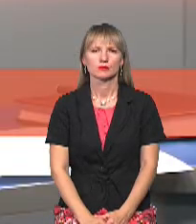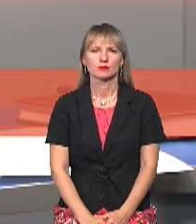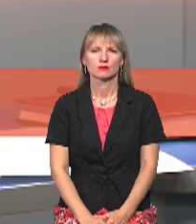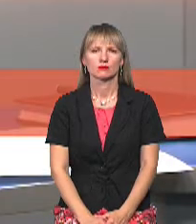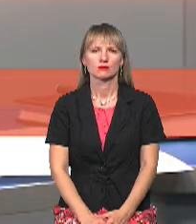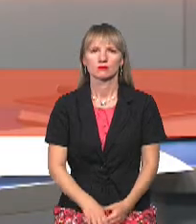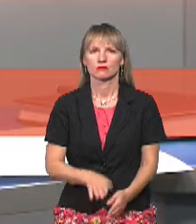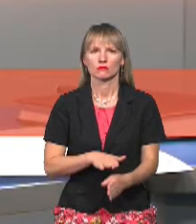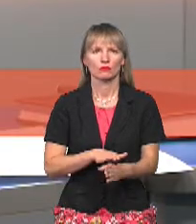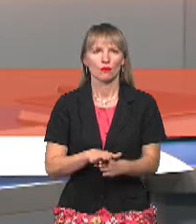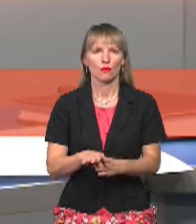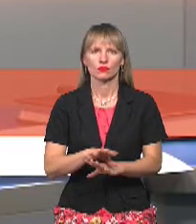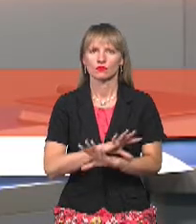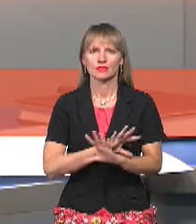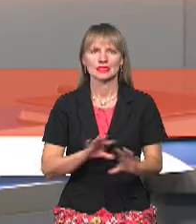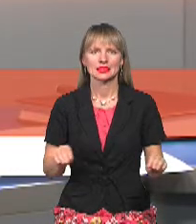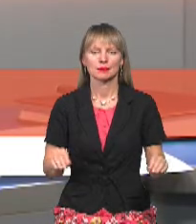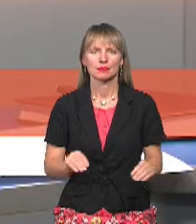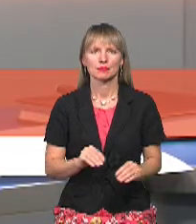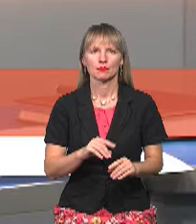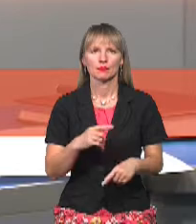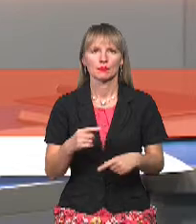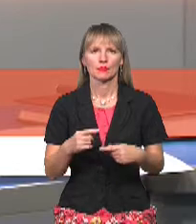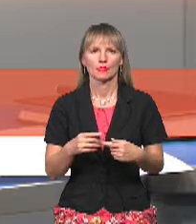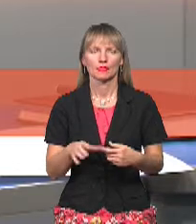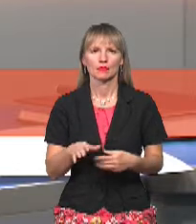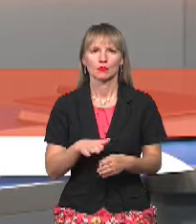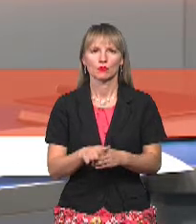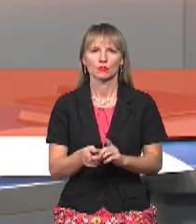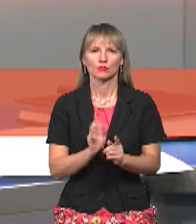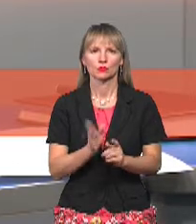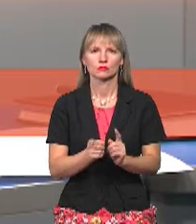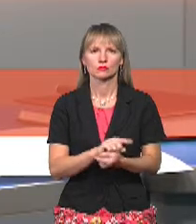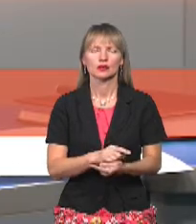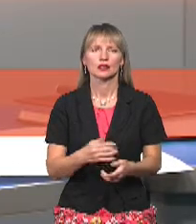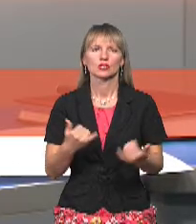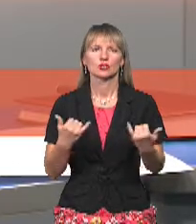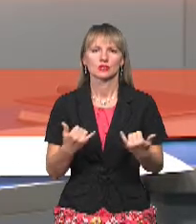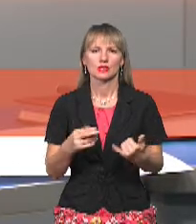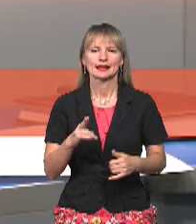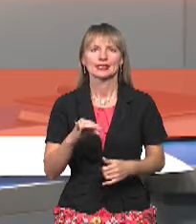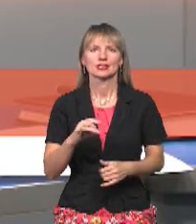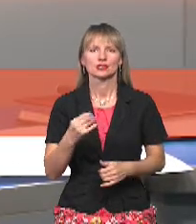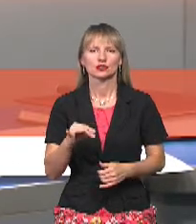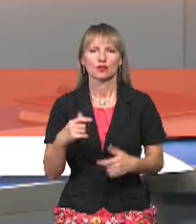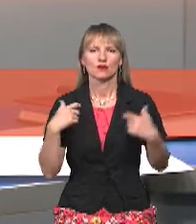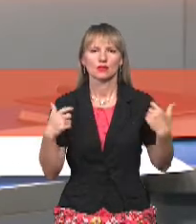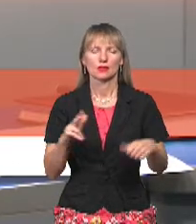Майже всім. Наприклад? Наприклад. Зараз дільничний офіцер поліції – це